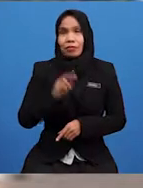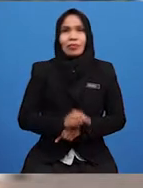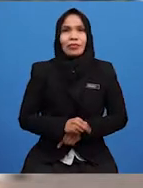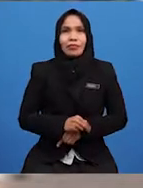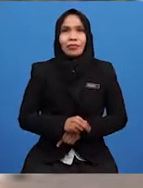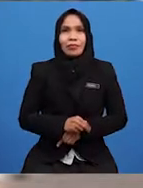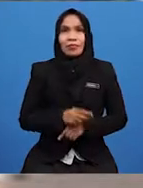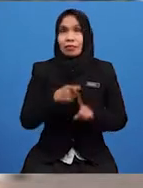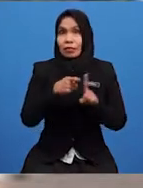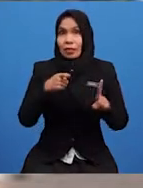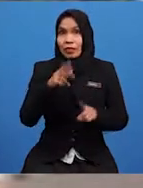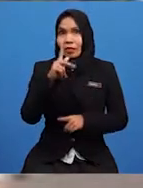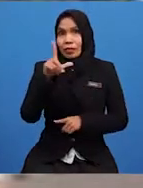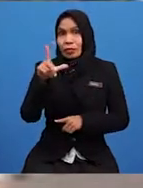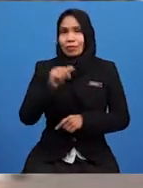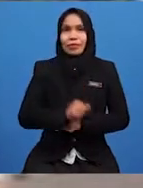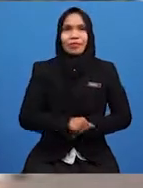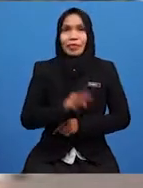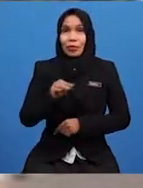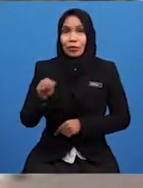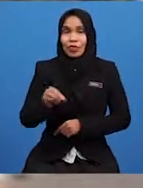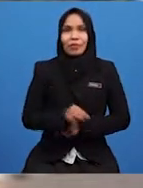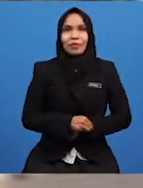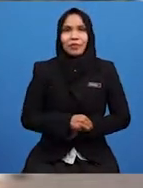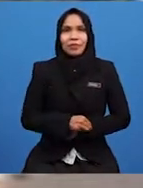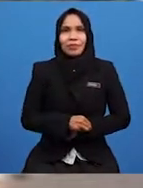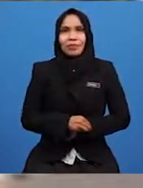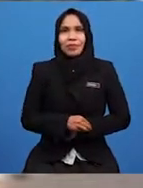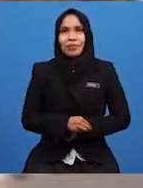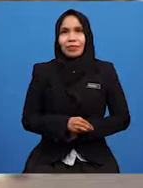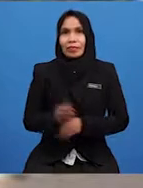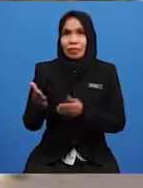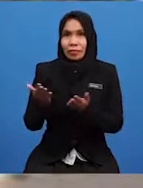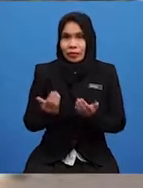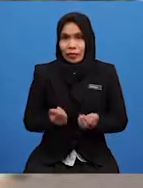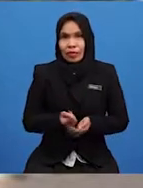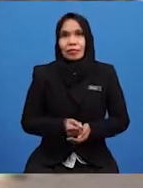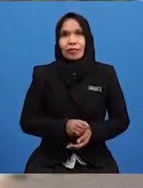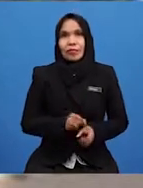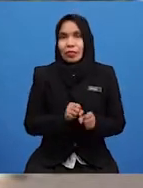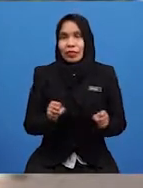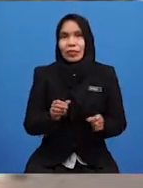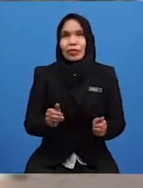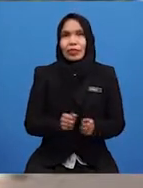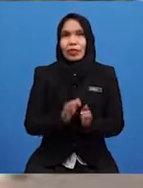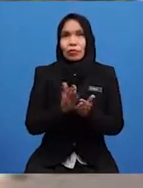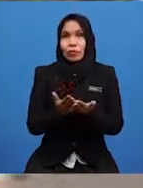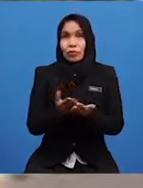Seri Pantai Kuala Lumpur. Murid-murid diminta bersedia dengan buku teks, buku catatan dan